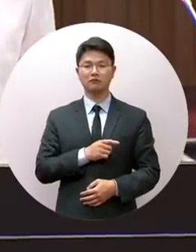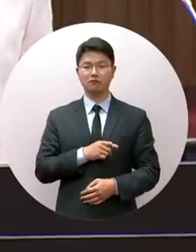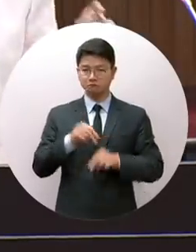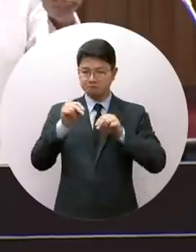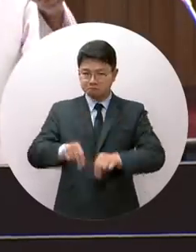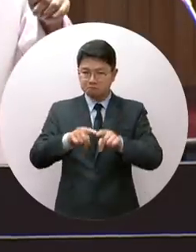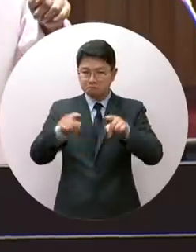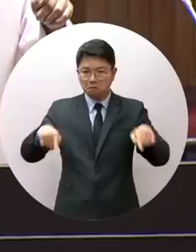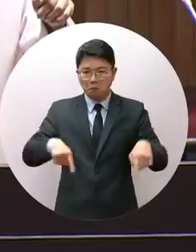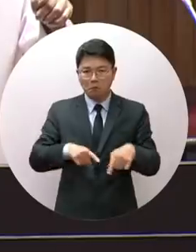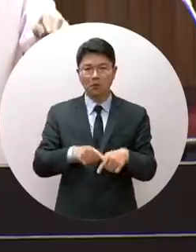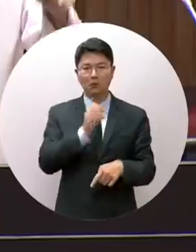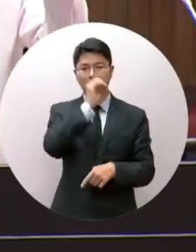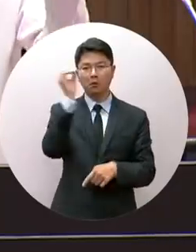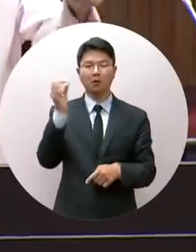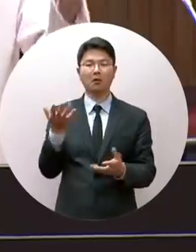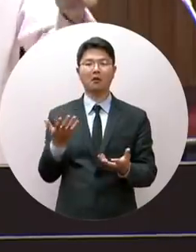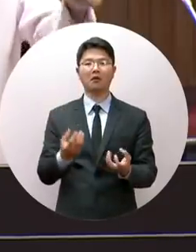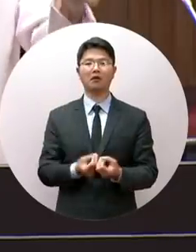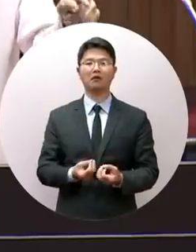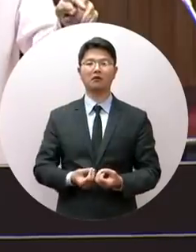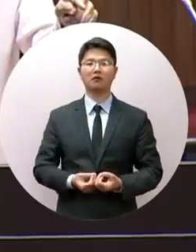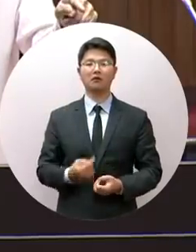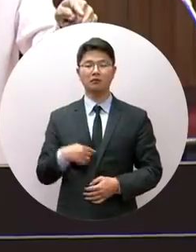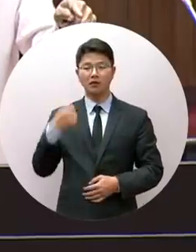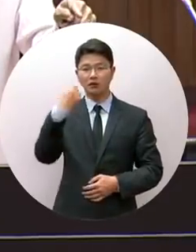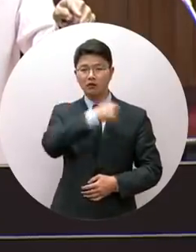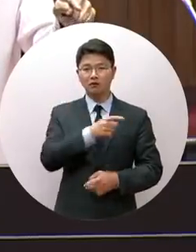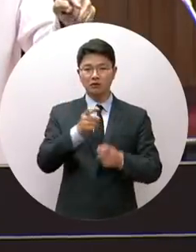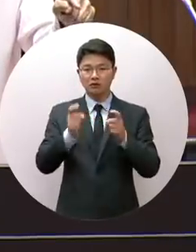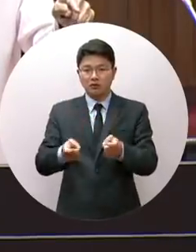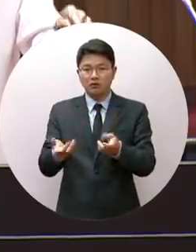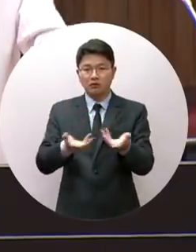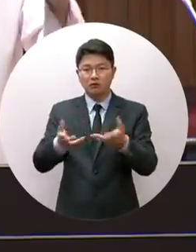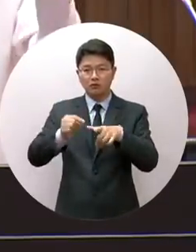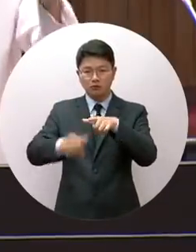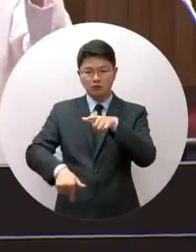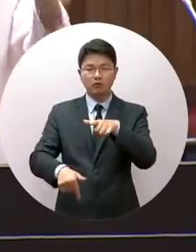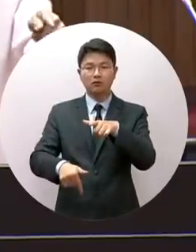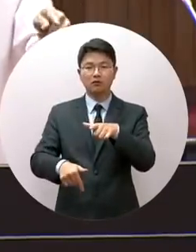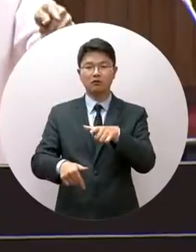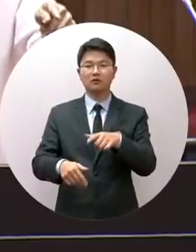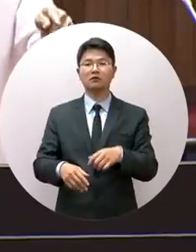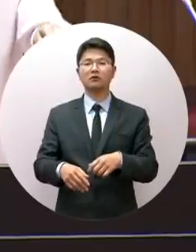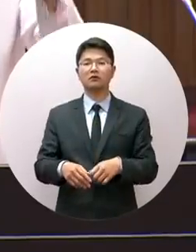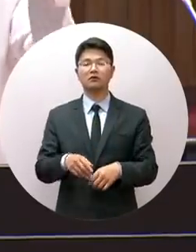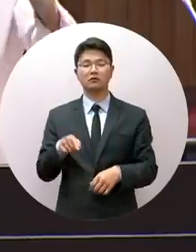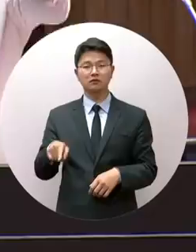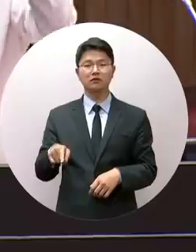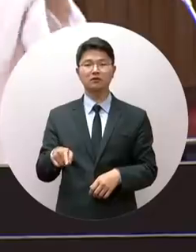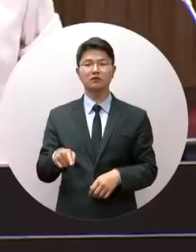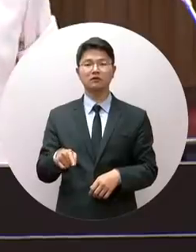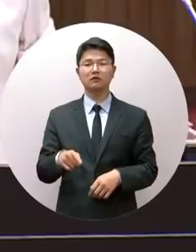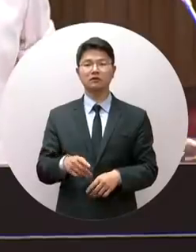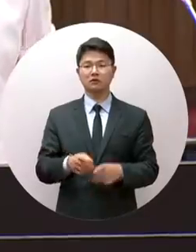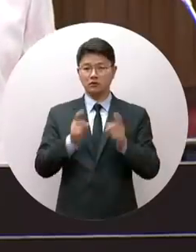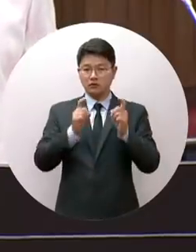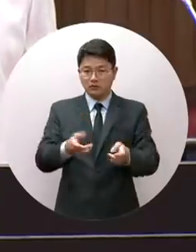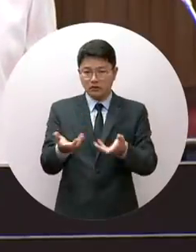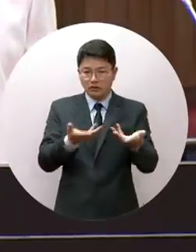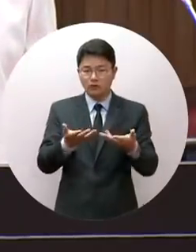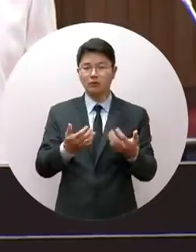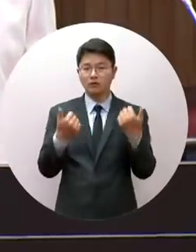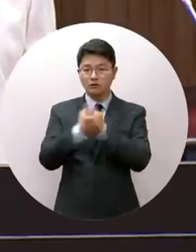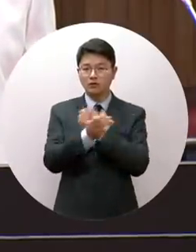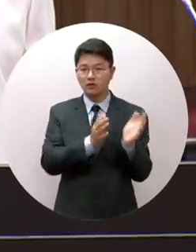不到。不止这样，我们台湾的港务公司连人家港务代理都拿不